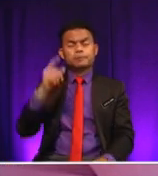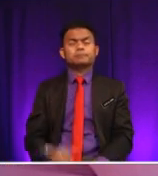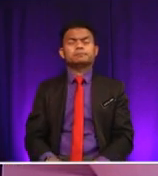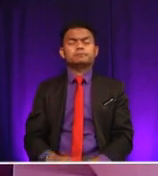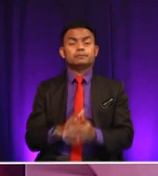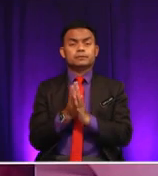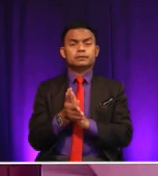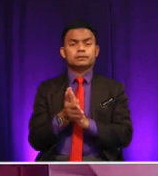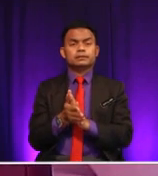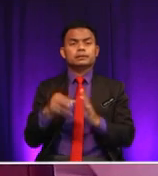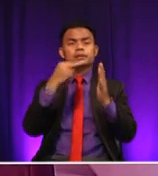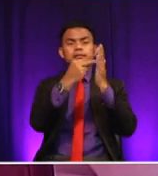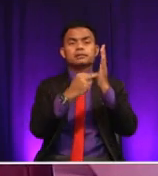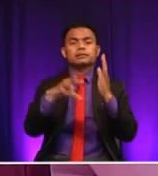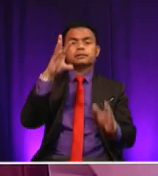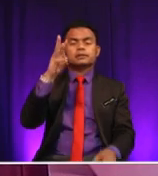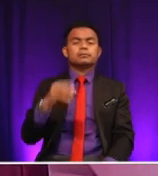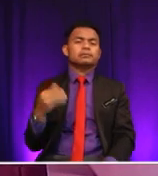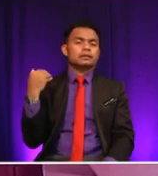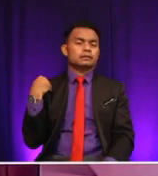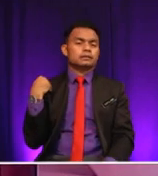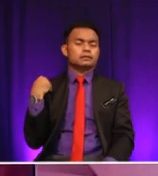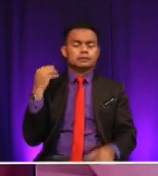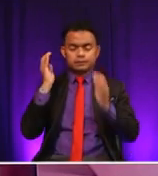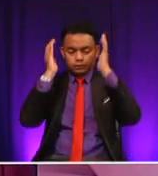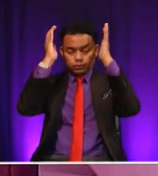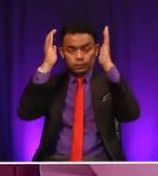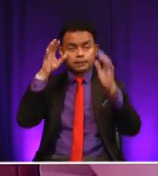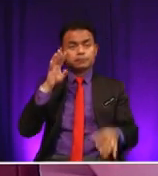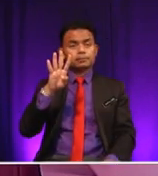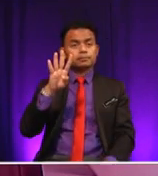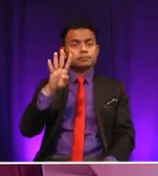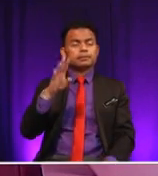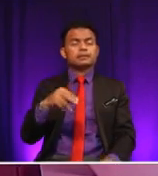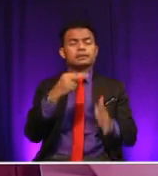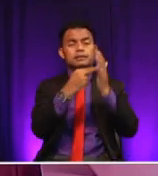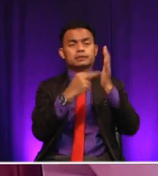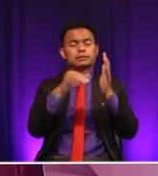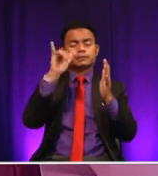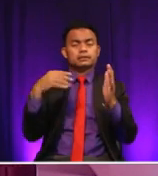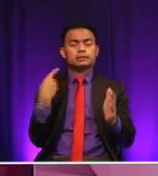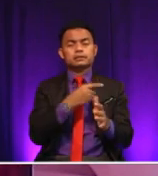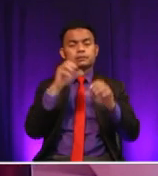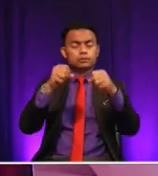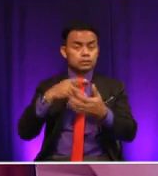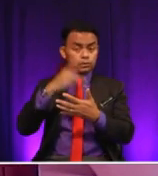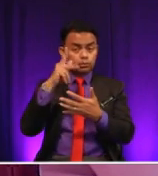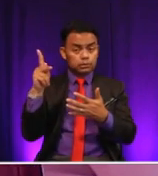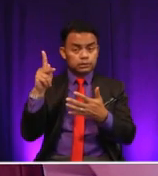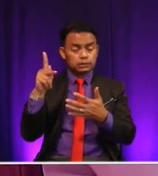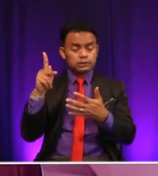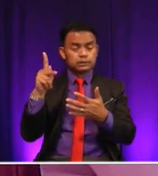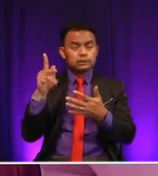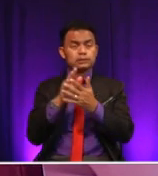yang keenam jadi di sini kita dapat keluarkan ada Sanjungan ada 4 rangkap yang kita boleh keluarkan terhadap nilai-nilai